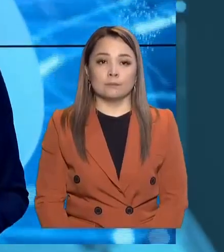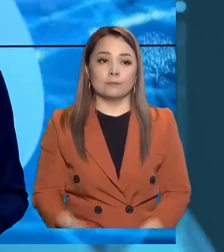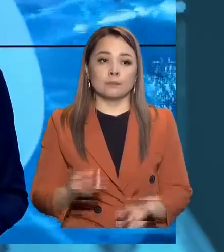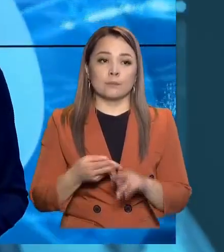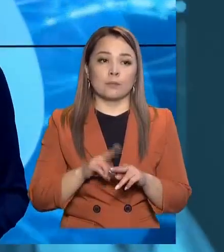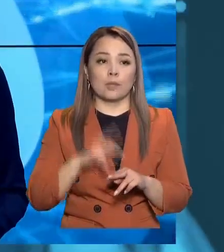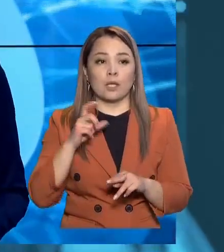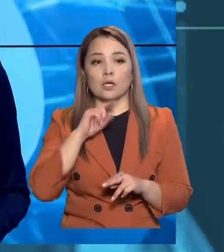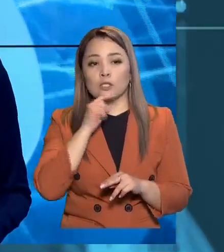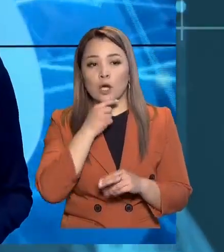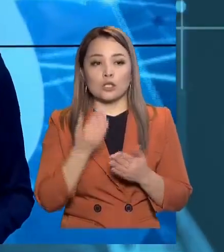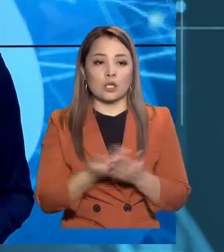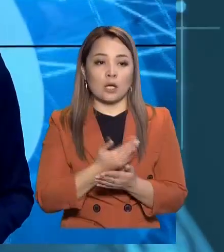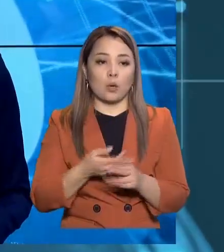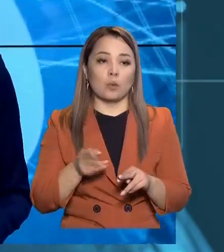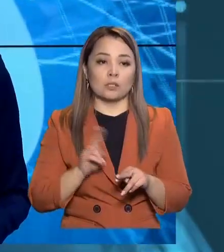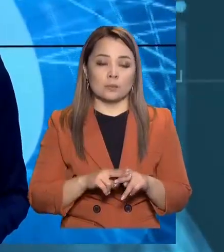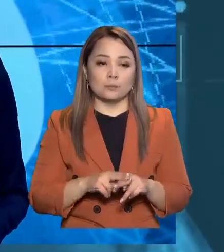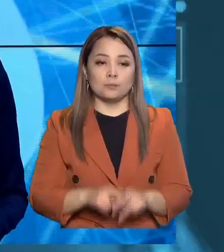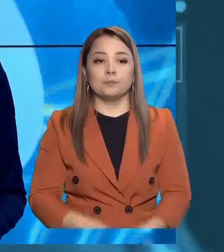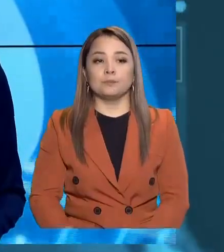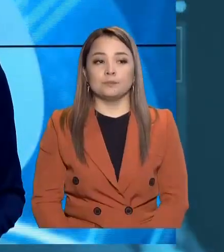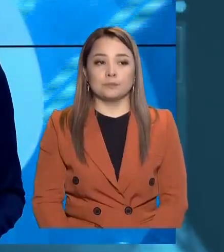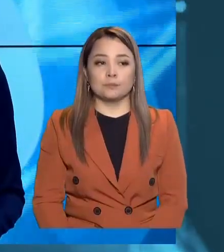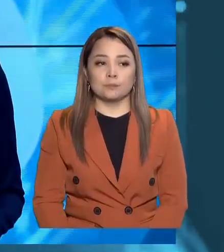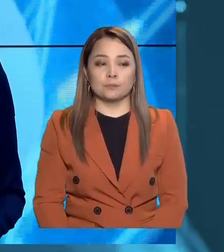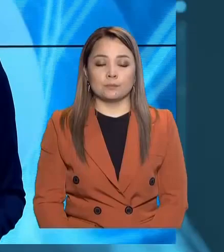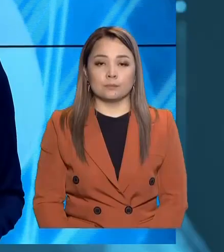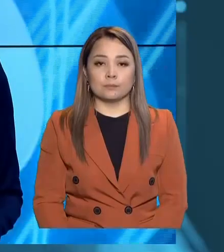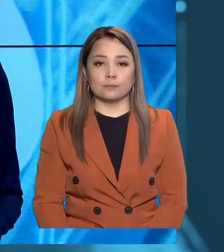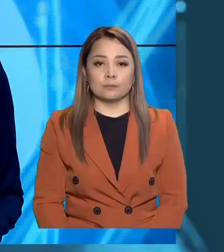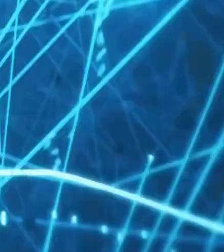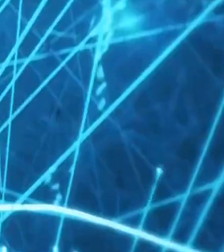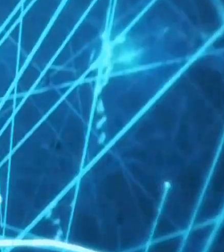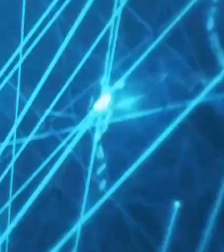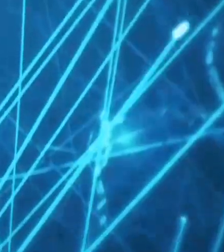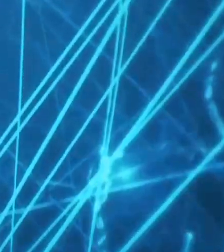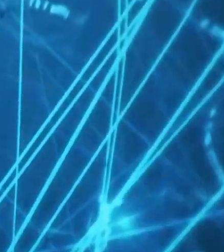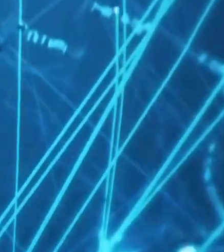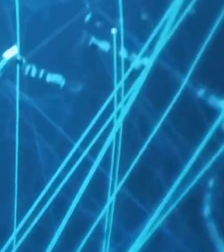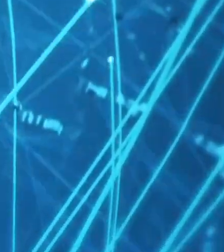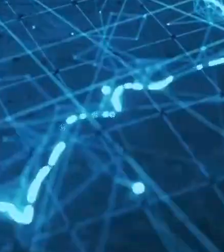Бүгінгі экономика жаңалықтары осындай. Альбина. Рахмет, Ақерке.